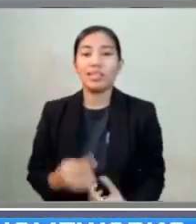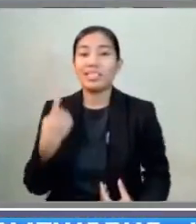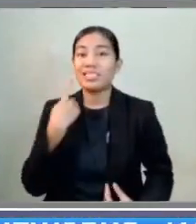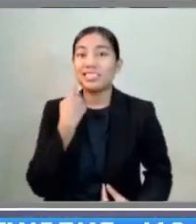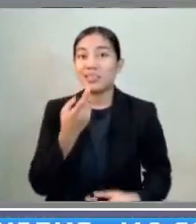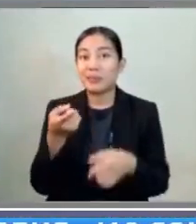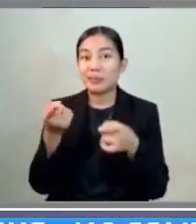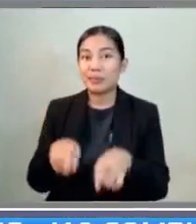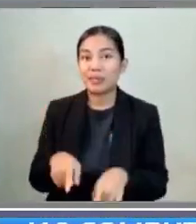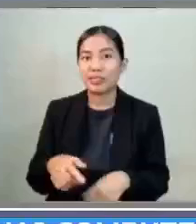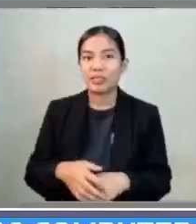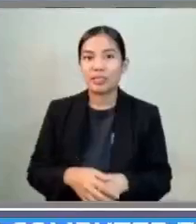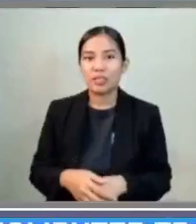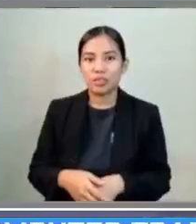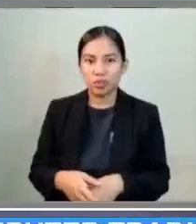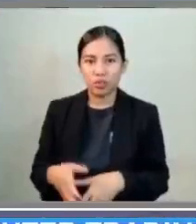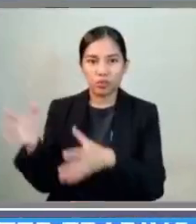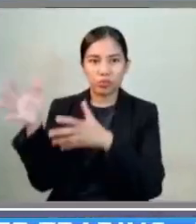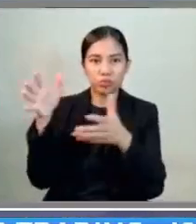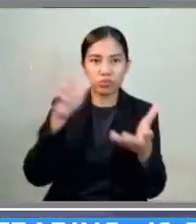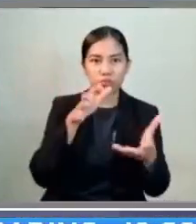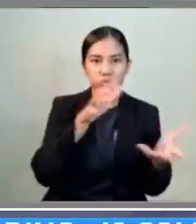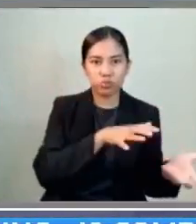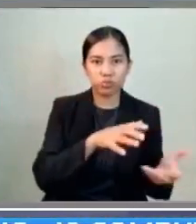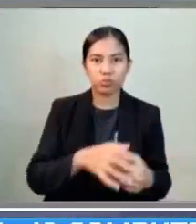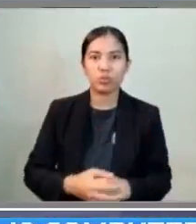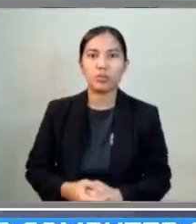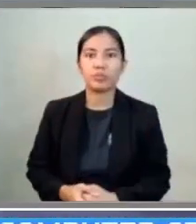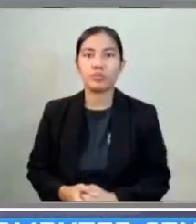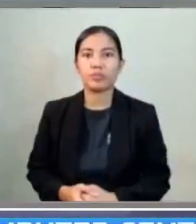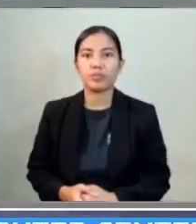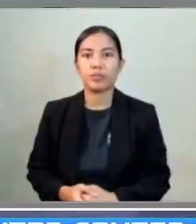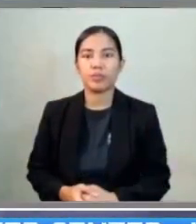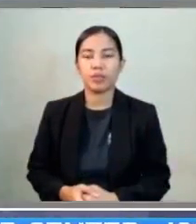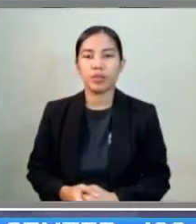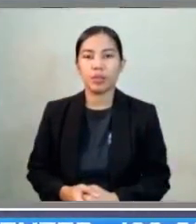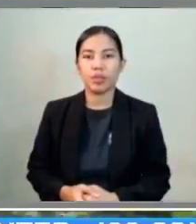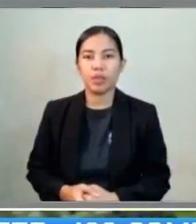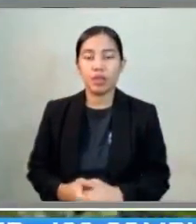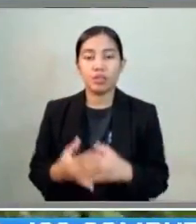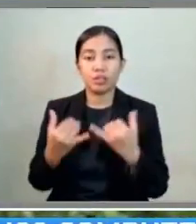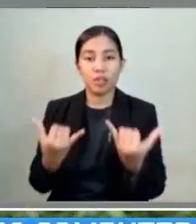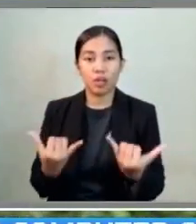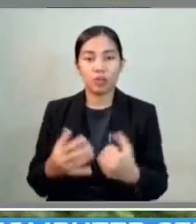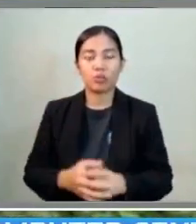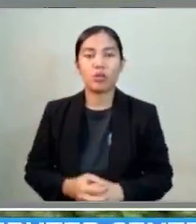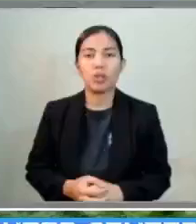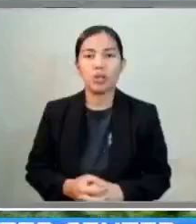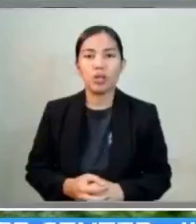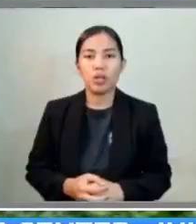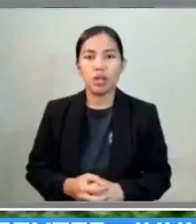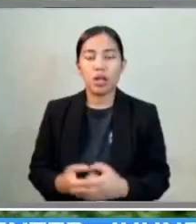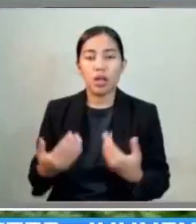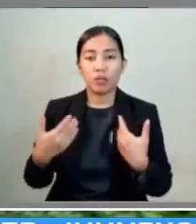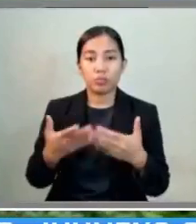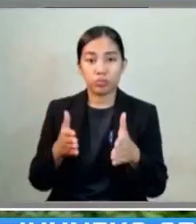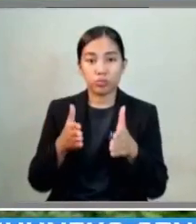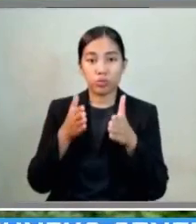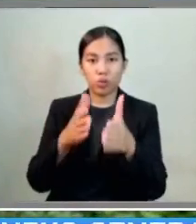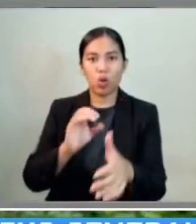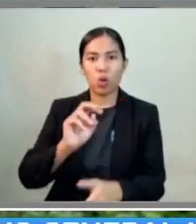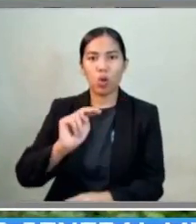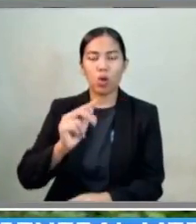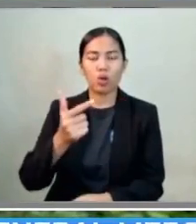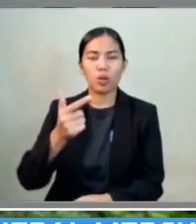na ikinasigat ng 3 katao. Sa ngayon na nanatiling sarado sa mga sasakyan ang bahagi ng Ongsing Street sa kanto ng Binondo Church